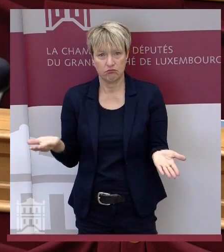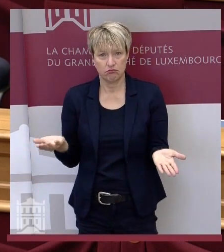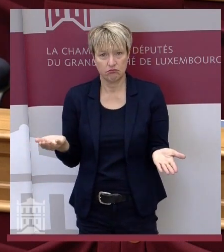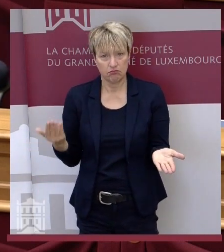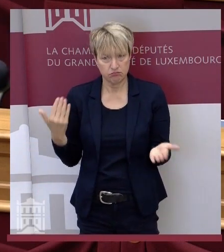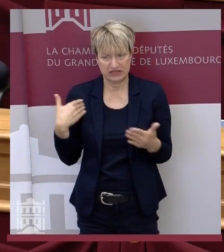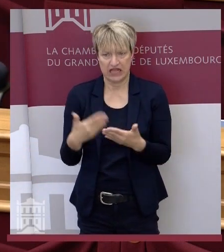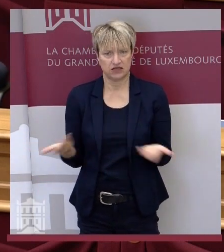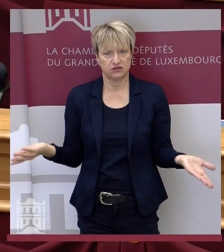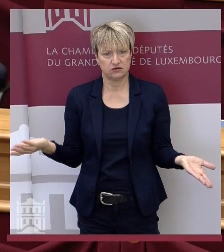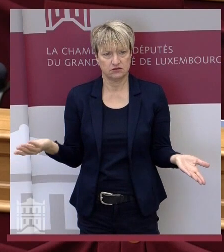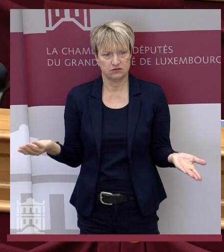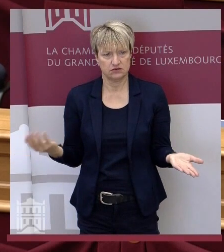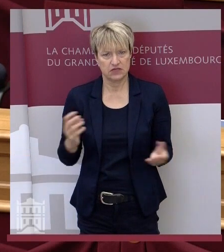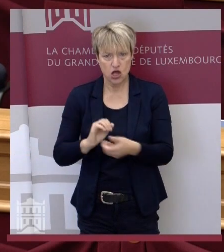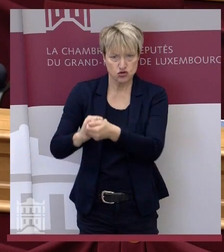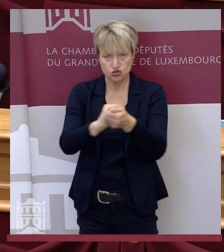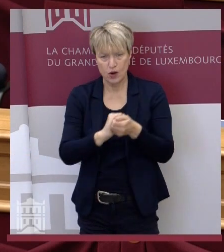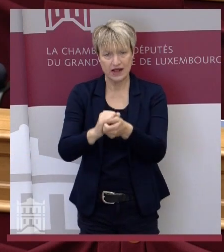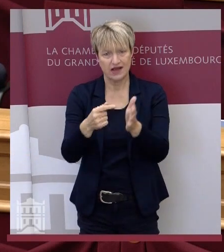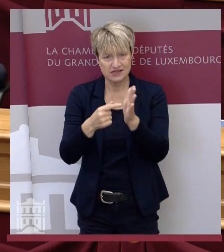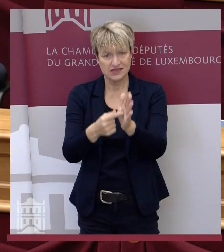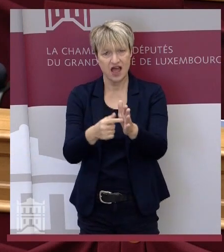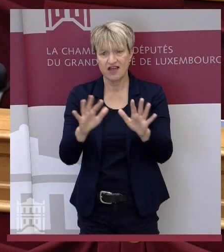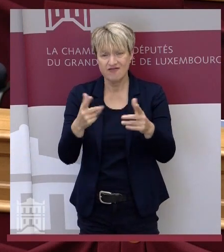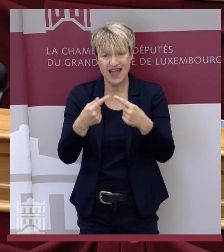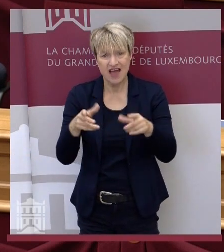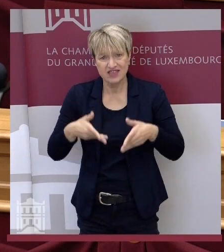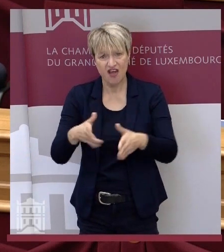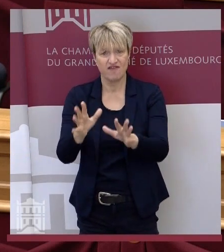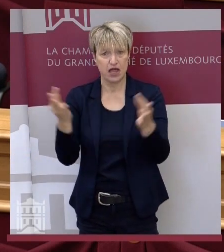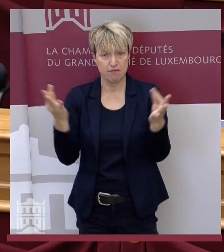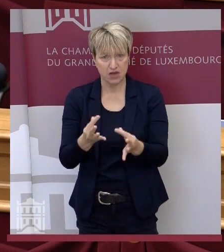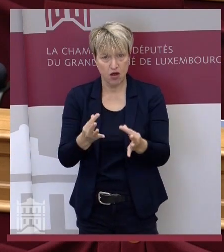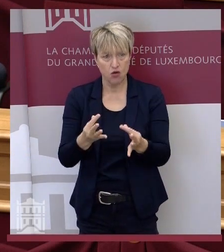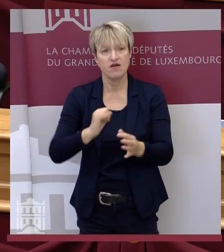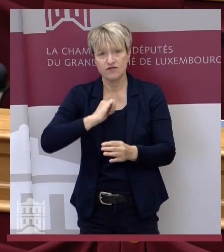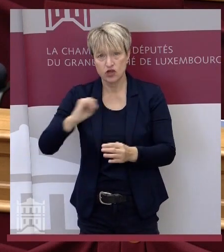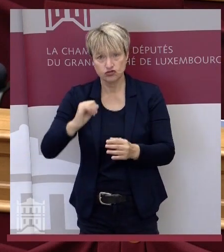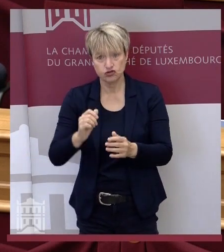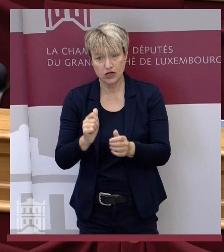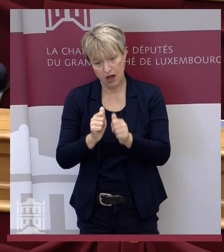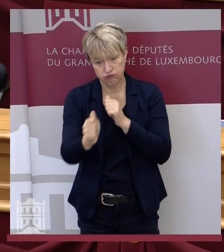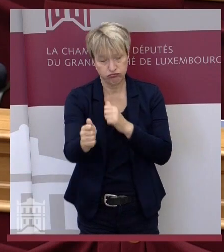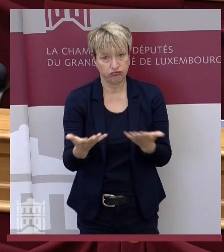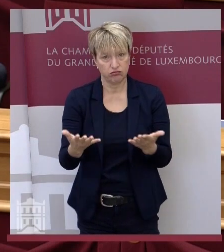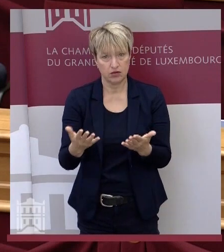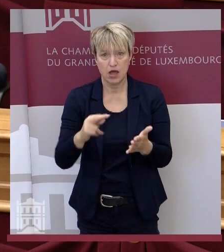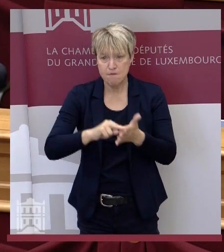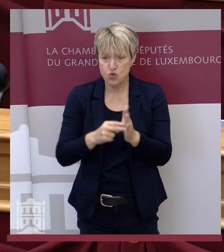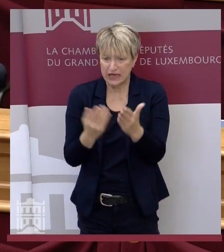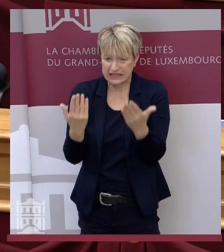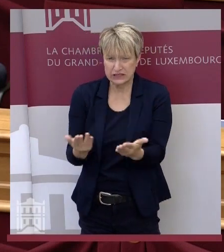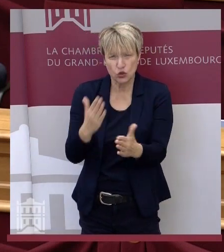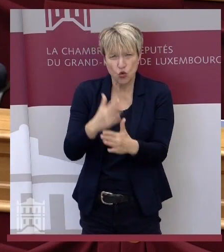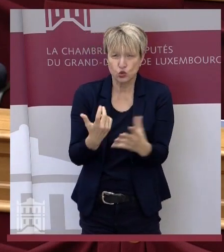am Museum noch vorbringt, wie eine Politik, die dieser 70 Jahre betreibt, und uns ein Scheck aus, die Korruption produziert, und nicht viele ökonomische